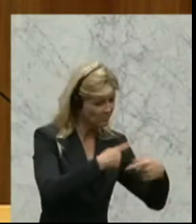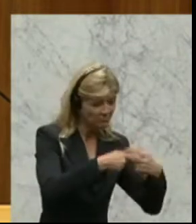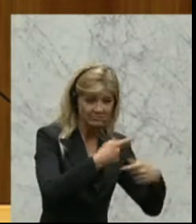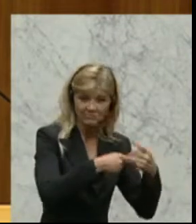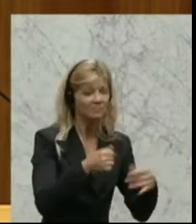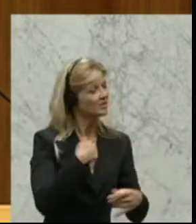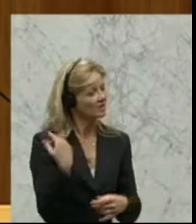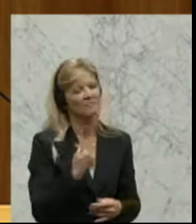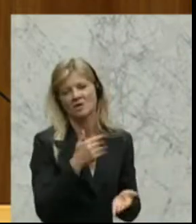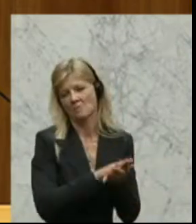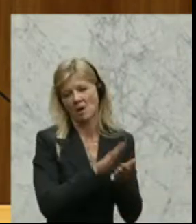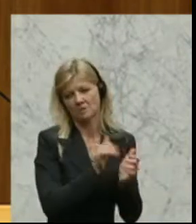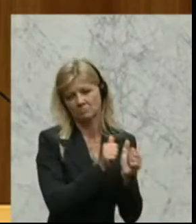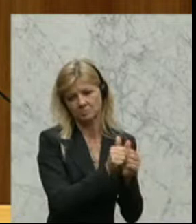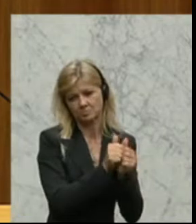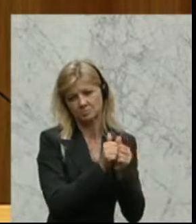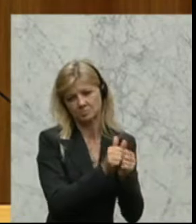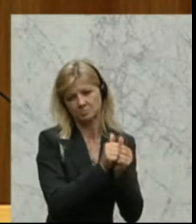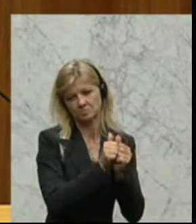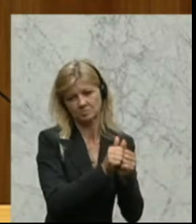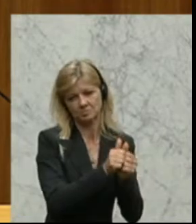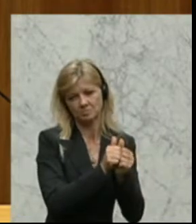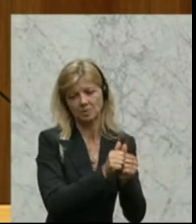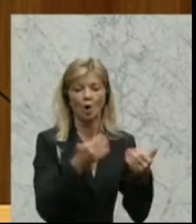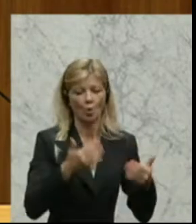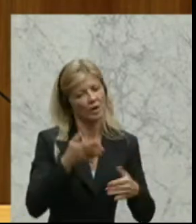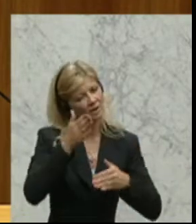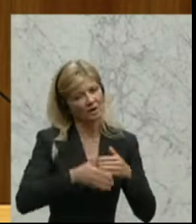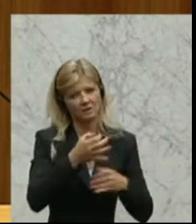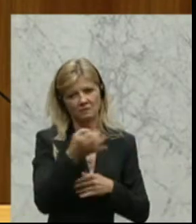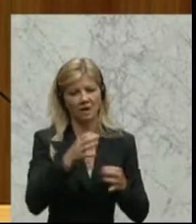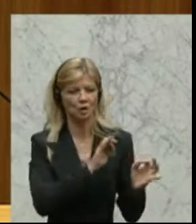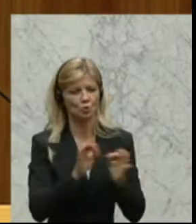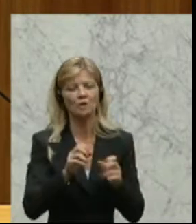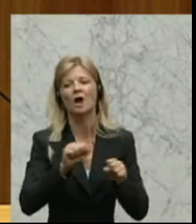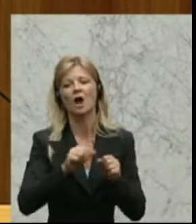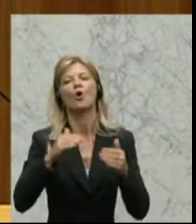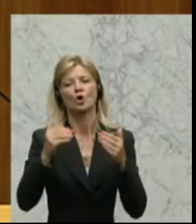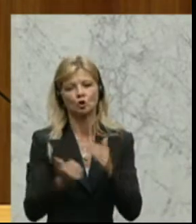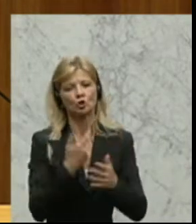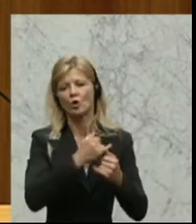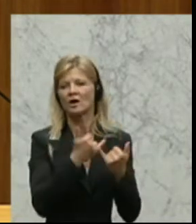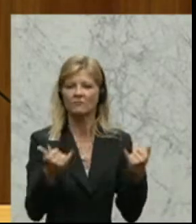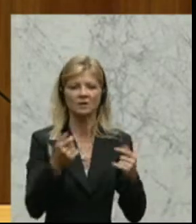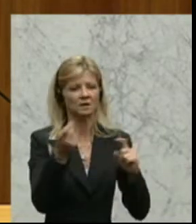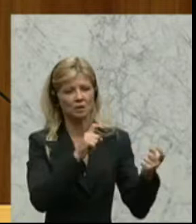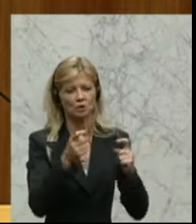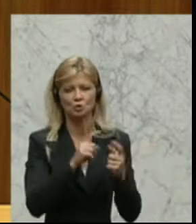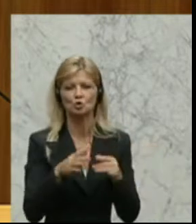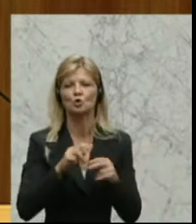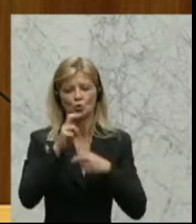Ende der Tagesordnung neuerlich den gemeinsamen Untersuchungsausschuss zur Hypo Alpe Adria geben. Also hier braucht es, glaube ich, keine Sorge. Das